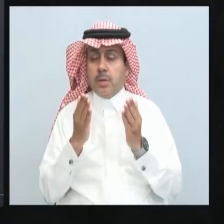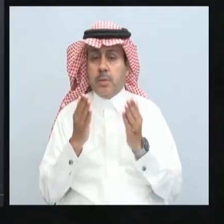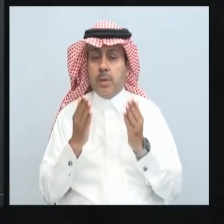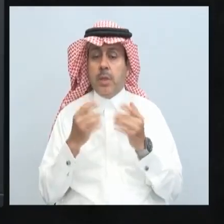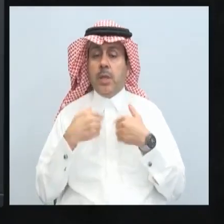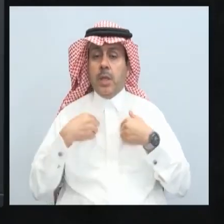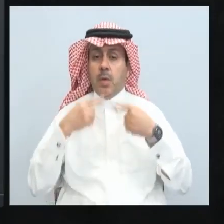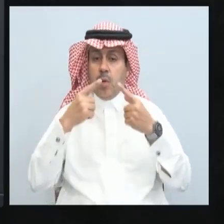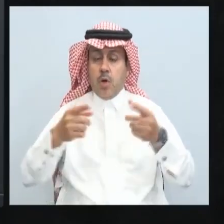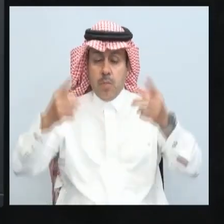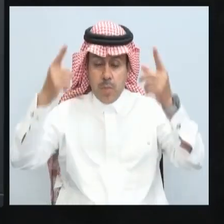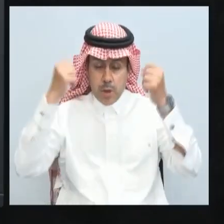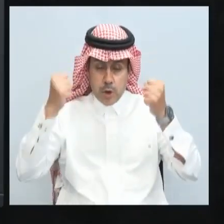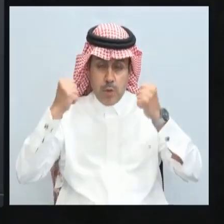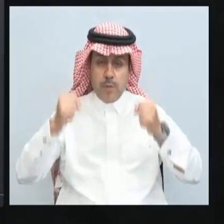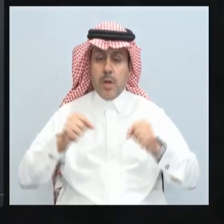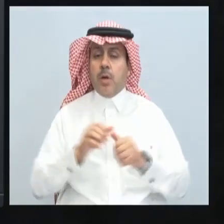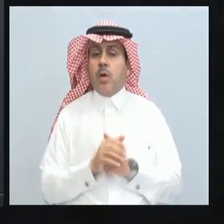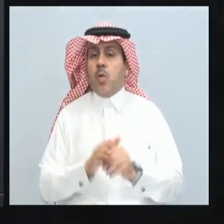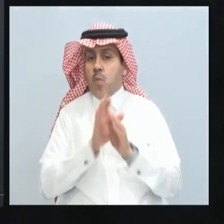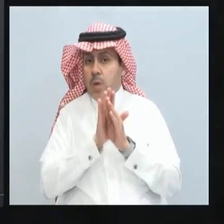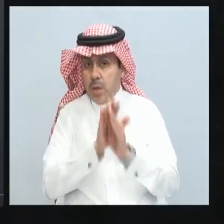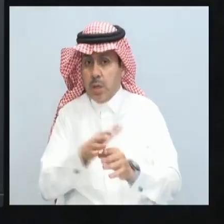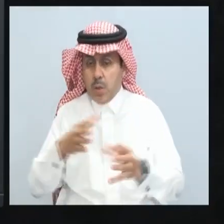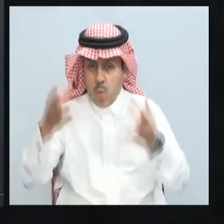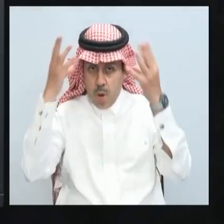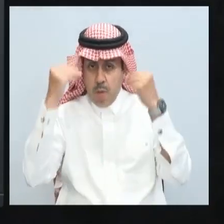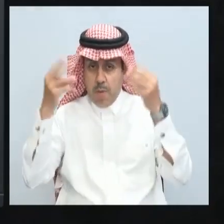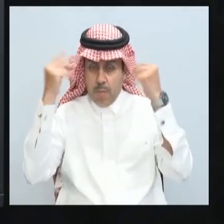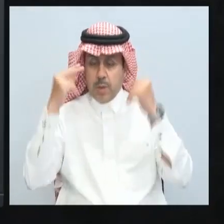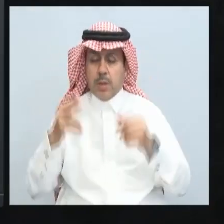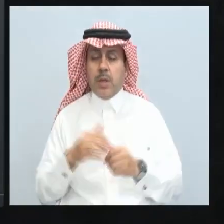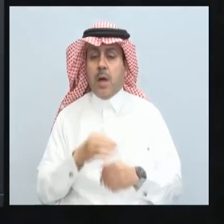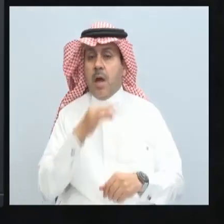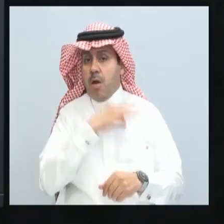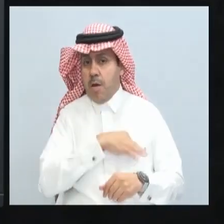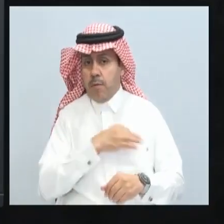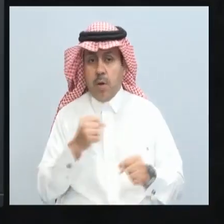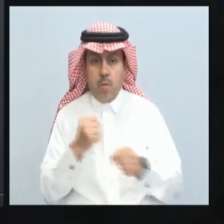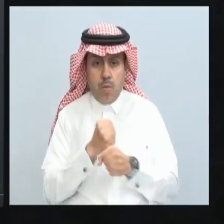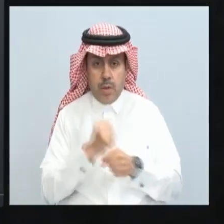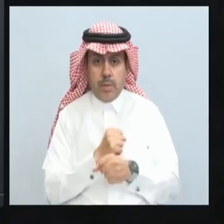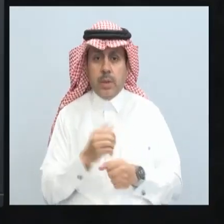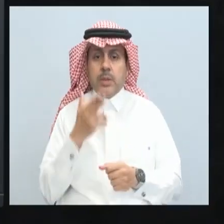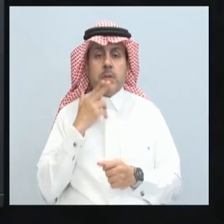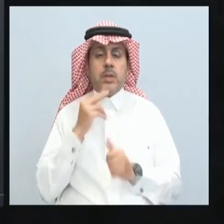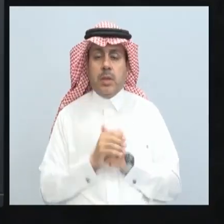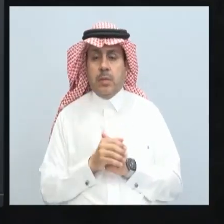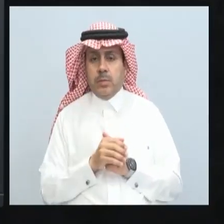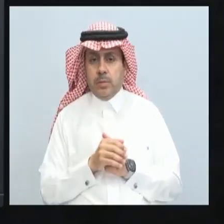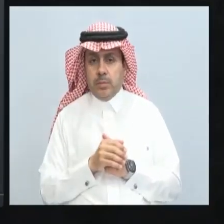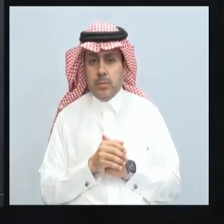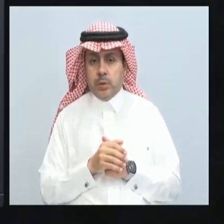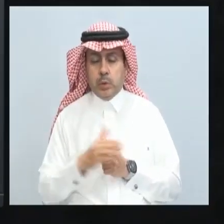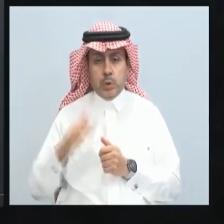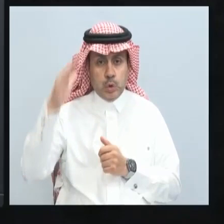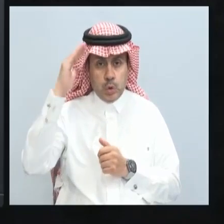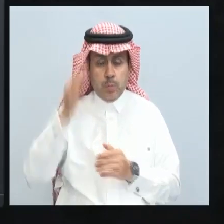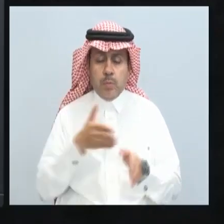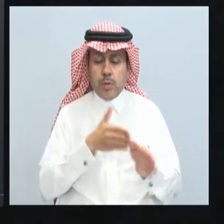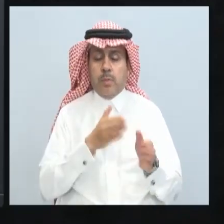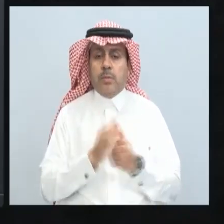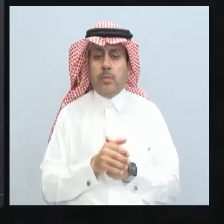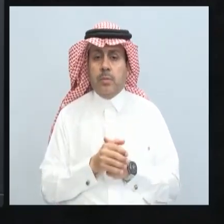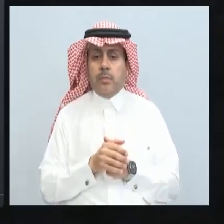لي ولكم التوفيق والاعانه والعلم النافع والعمل الصالح واشكر لكم ايها الكرام طيب المتابعه